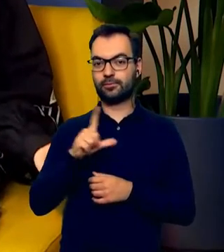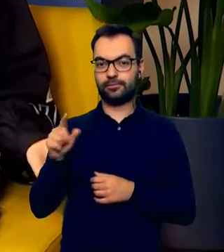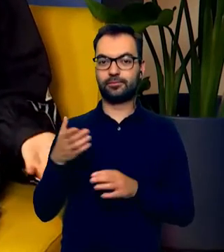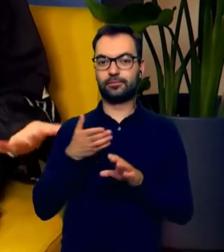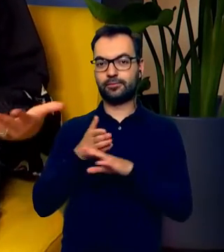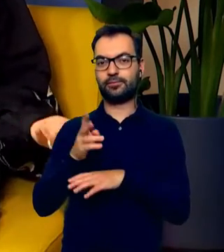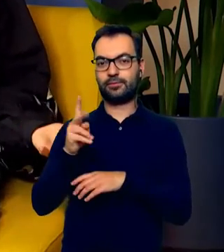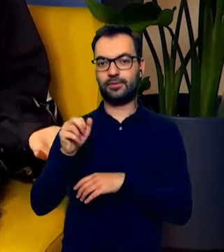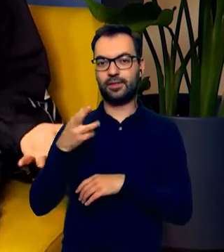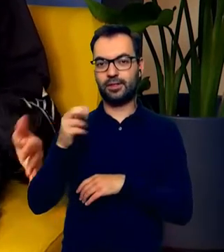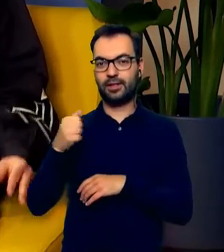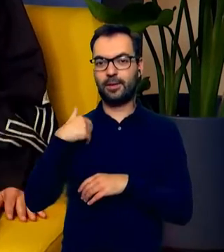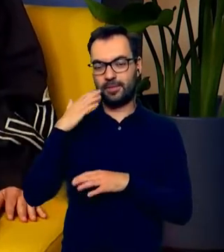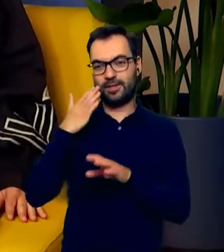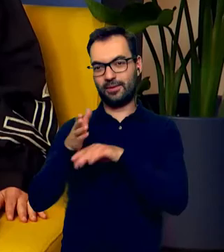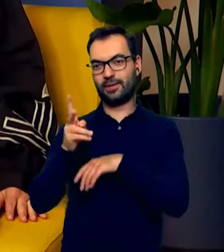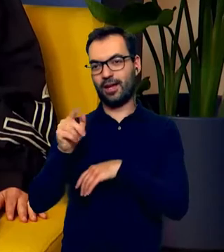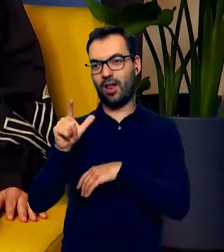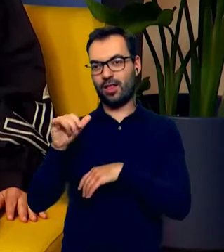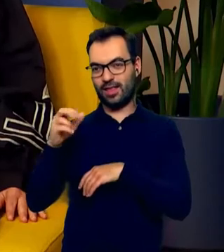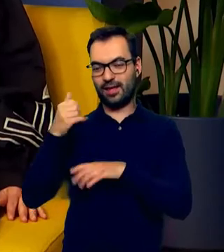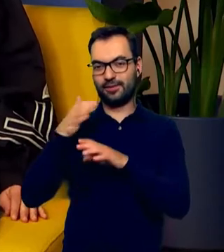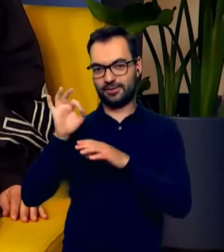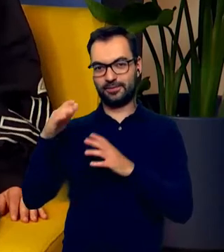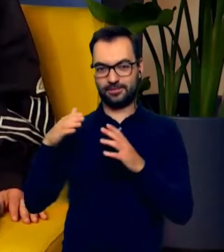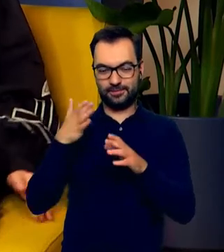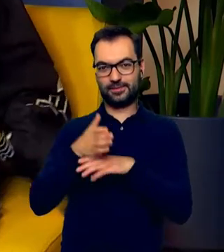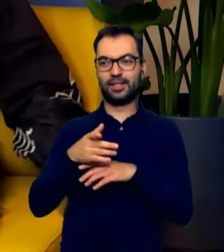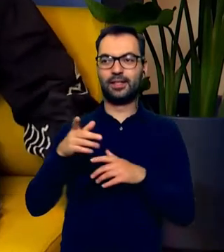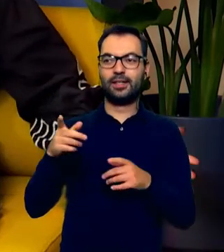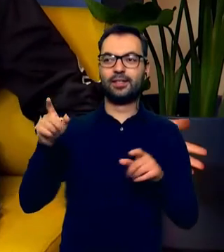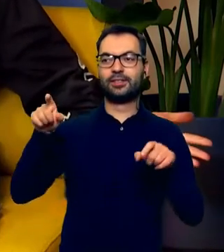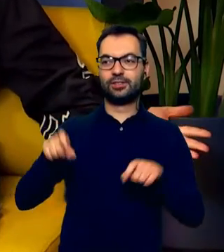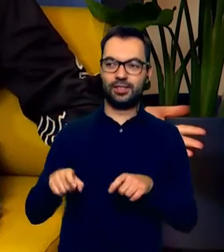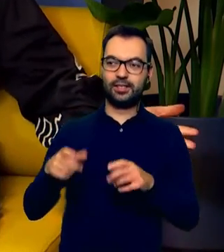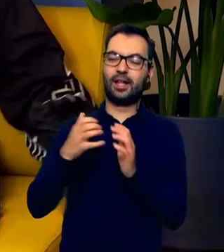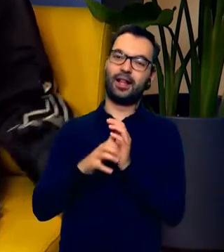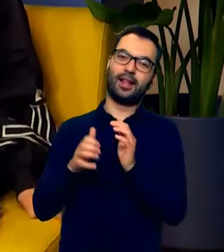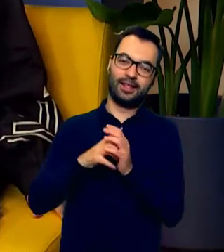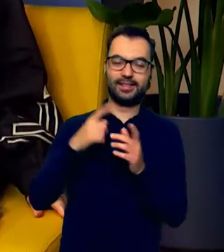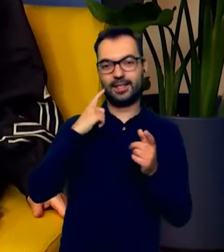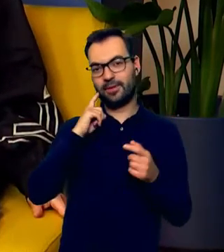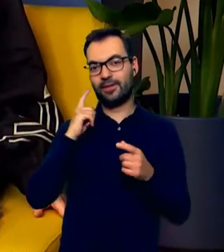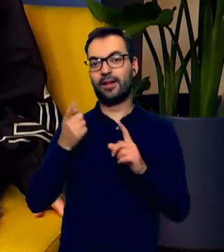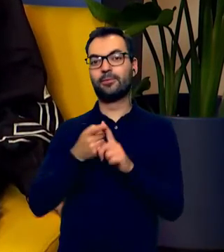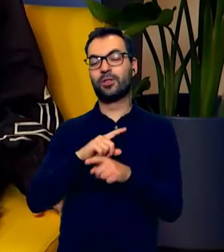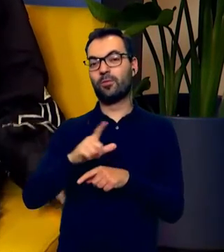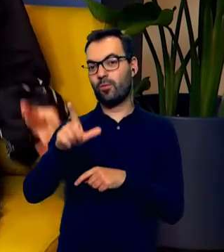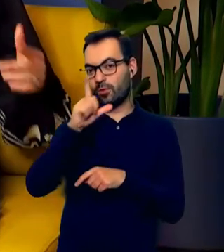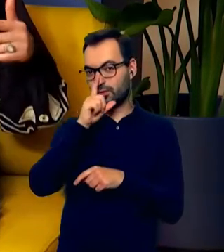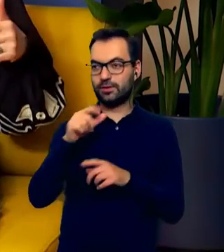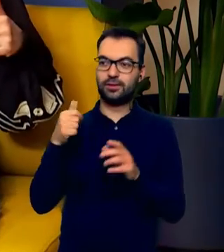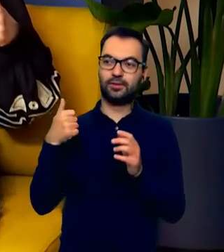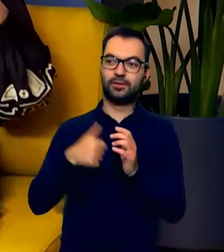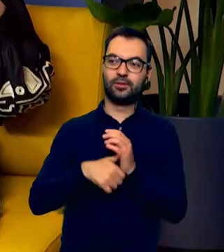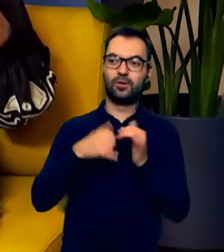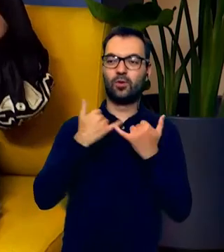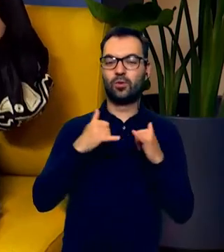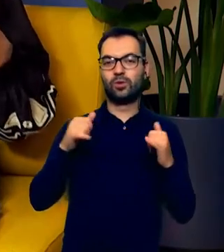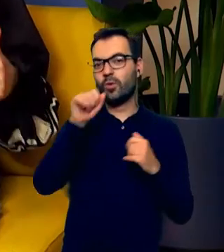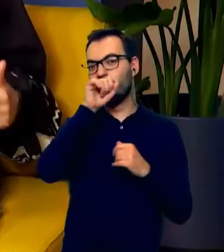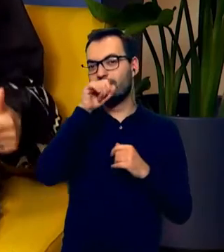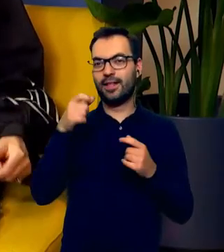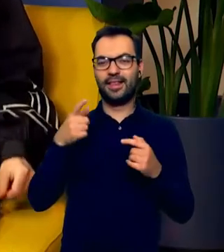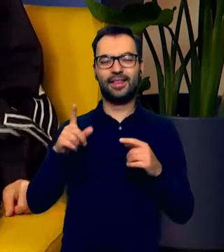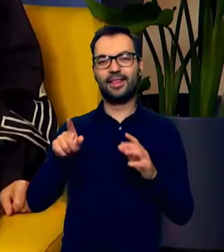do Karoliny w odwiedziny, ja mieszkam u Karoliny i po prostu no, siedzieliśmy, zabawa była. Przed północą puszczaliśmy sobie różne